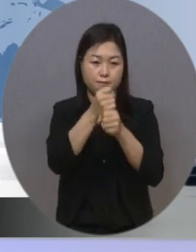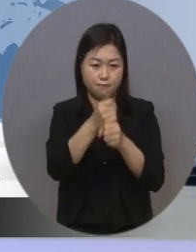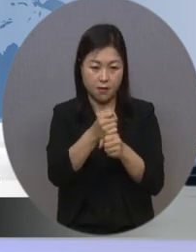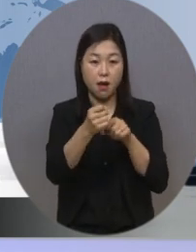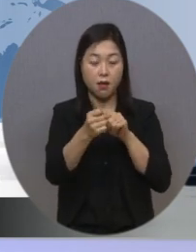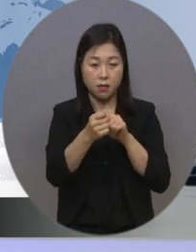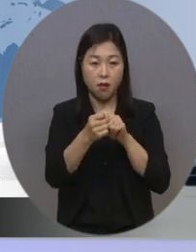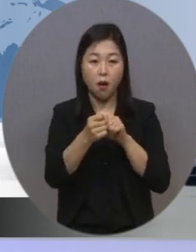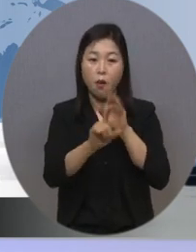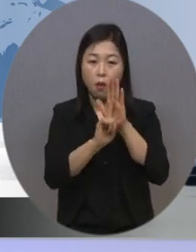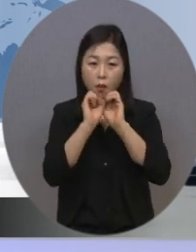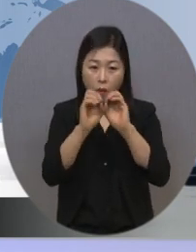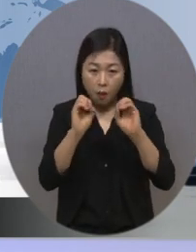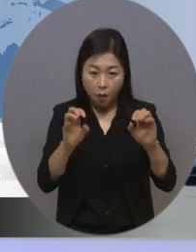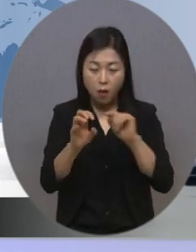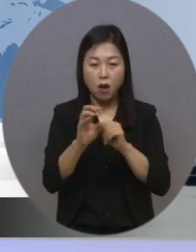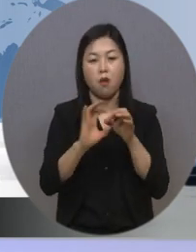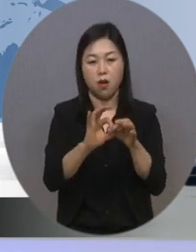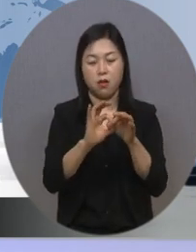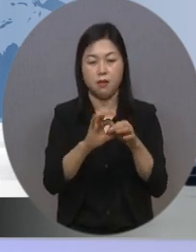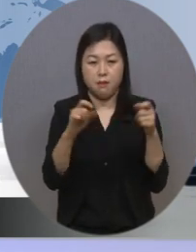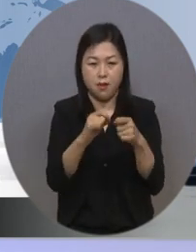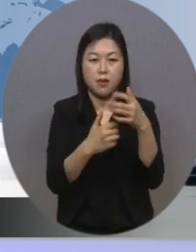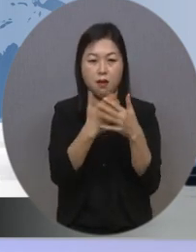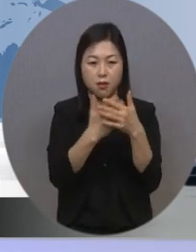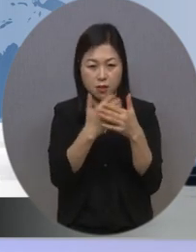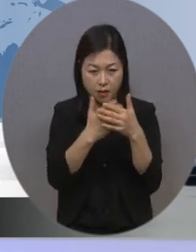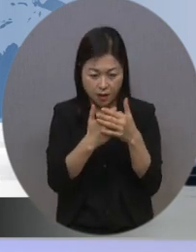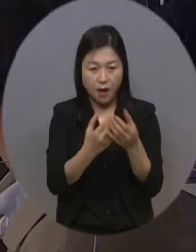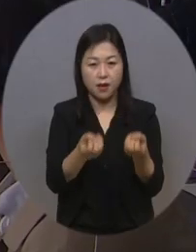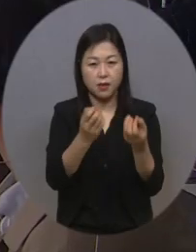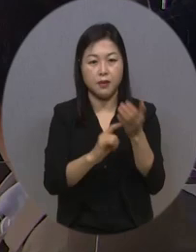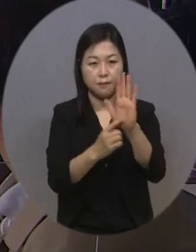확산을 위한 쇼폼 영상 공모전이 열렸습니다.